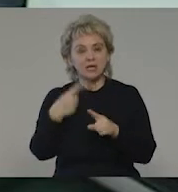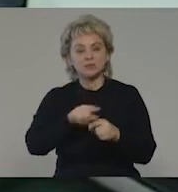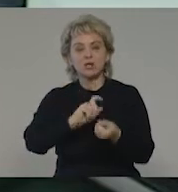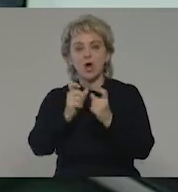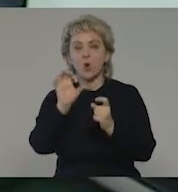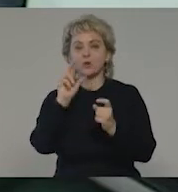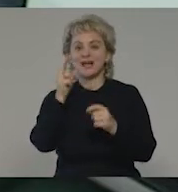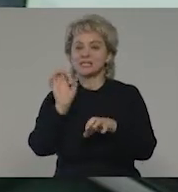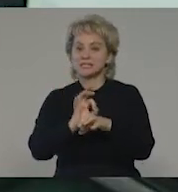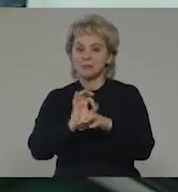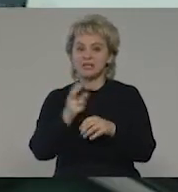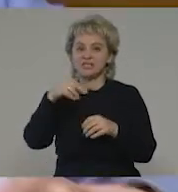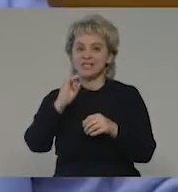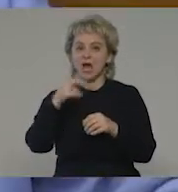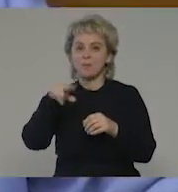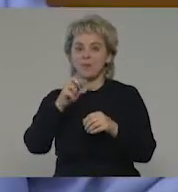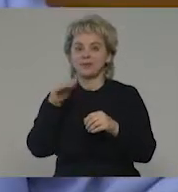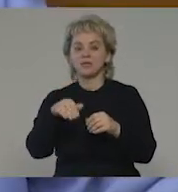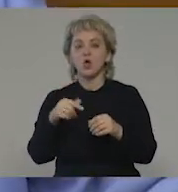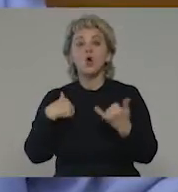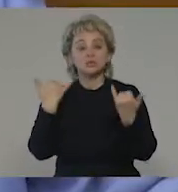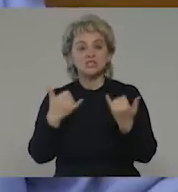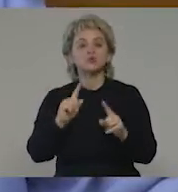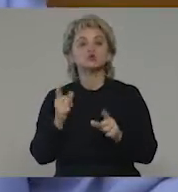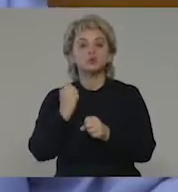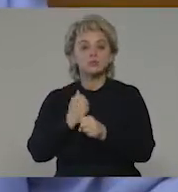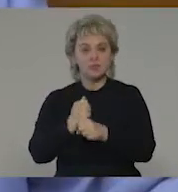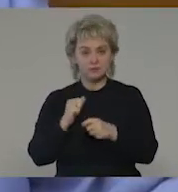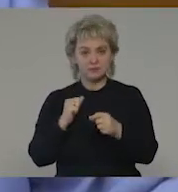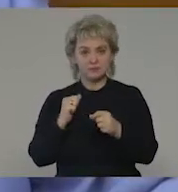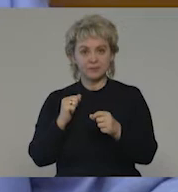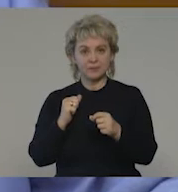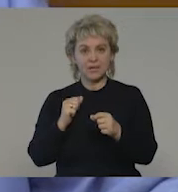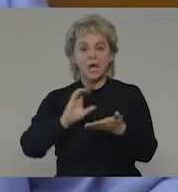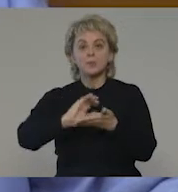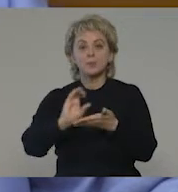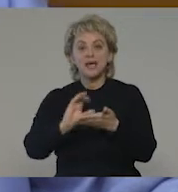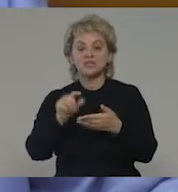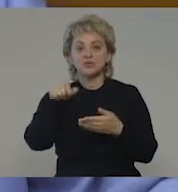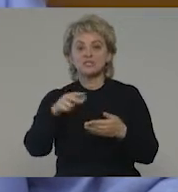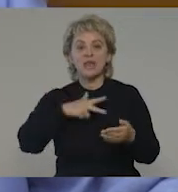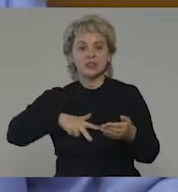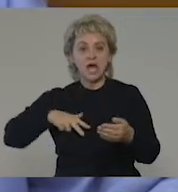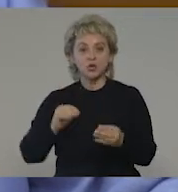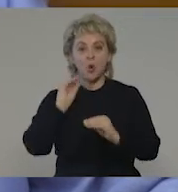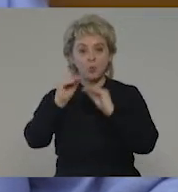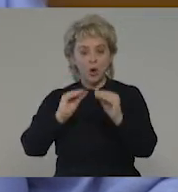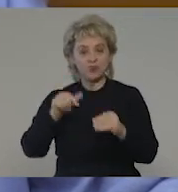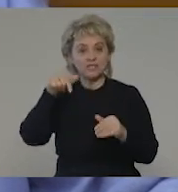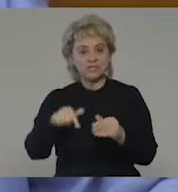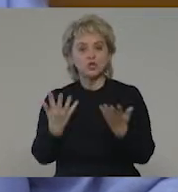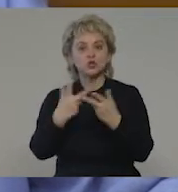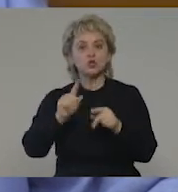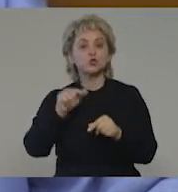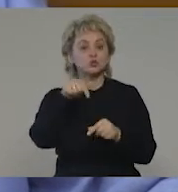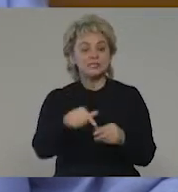с онкозаболеваниями и диабетом. Вот с инсулином что делают они? Производятся в Дании, а упаковывают здесь. Считается, что